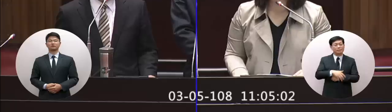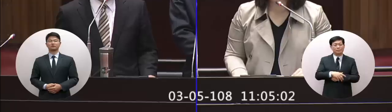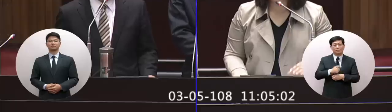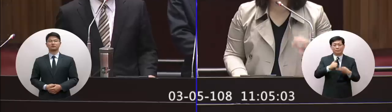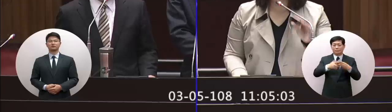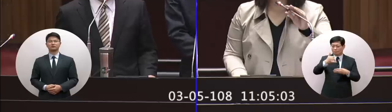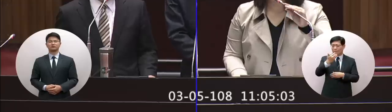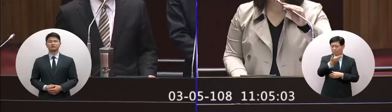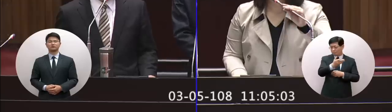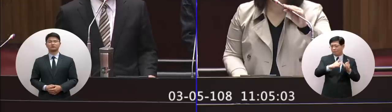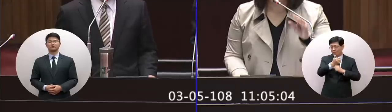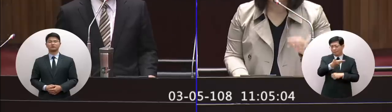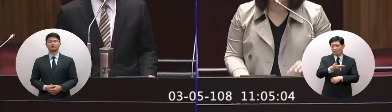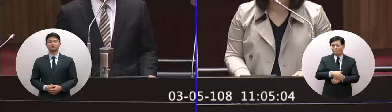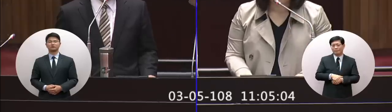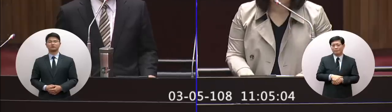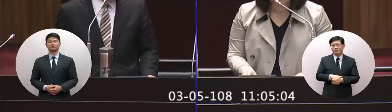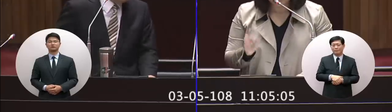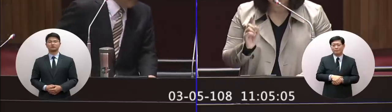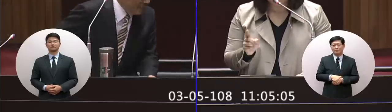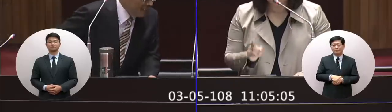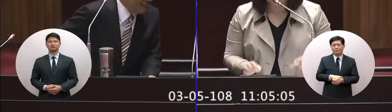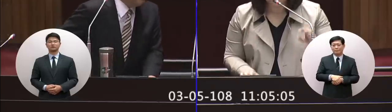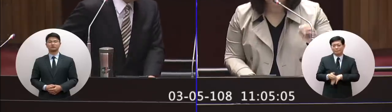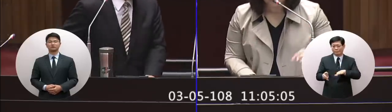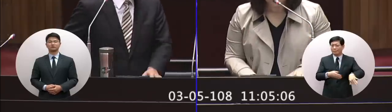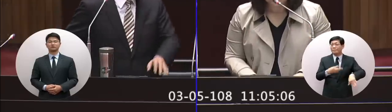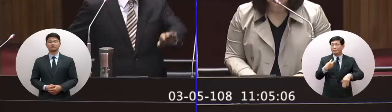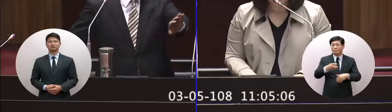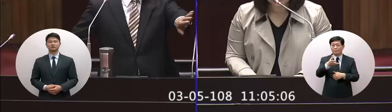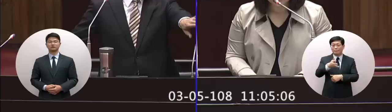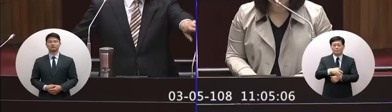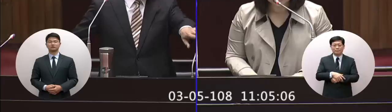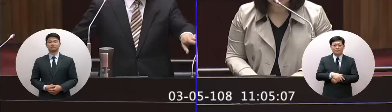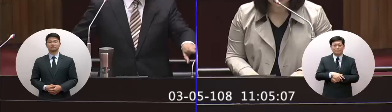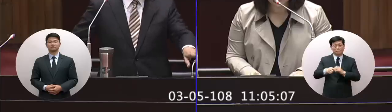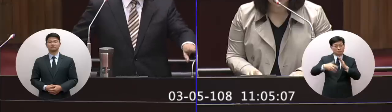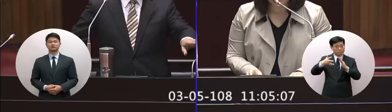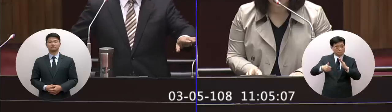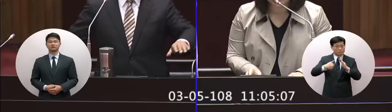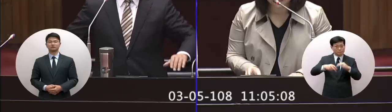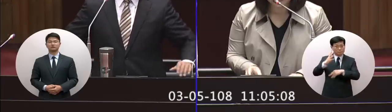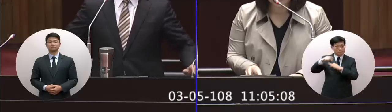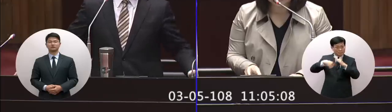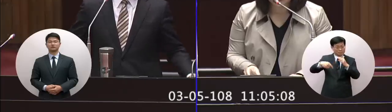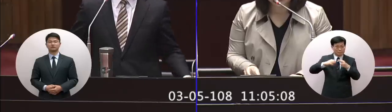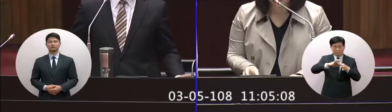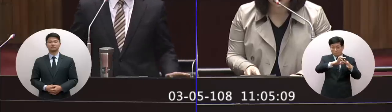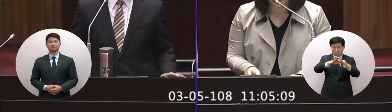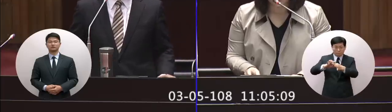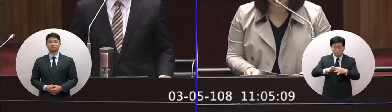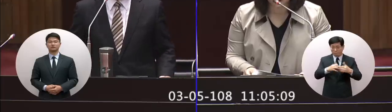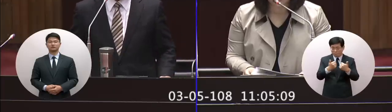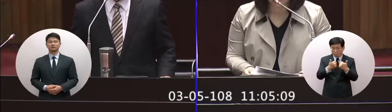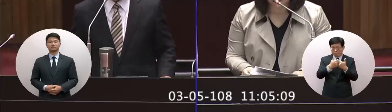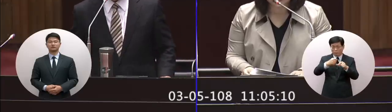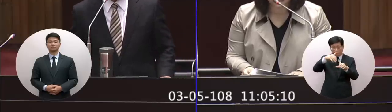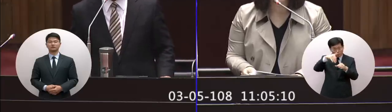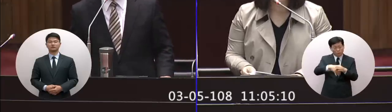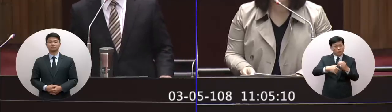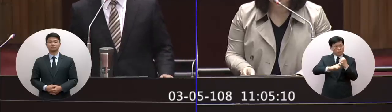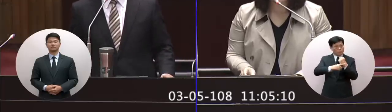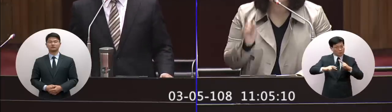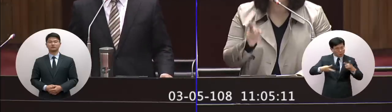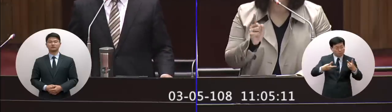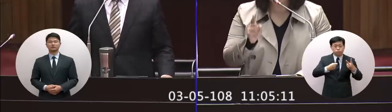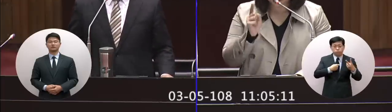主委你请回啦。另外一个部分，我想请问一下院长，行政院跨部会协议已经确定公投修法的方